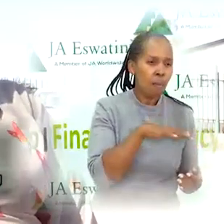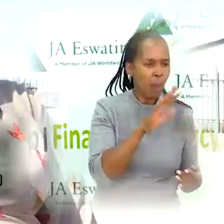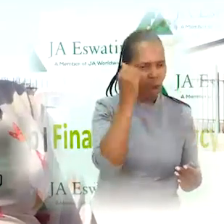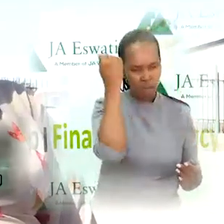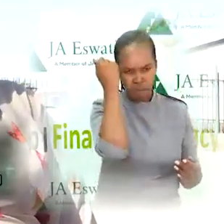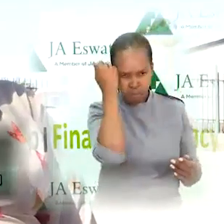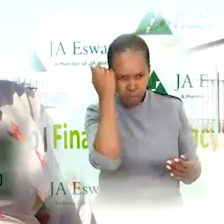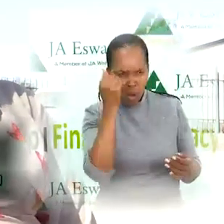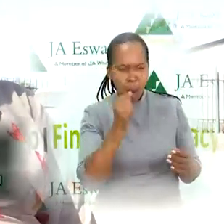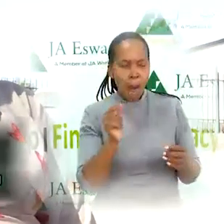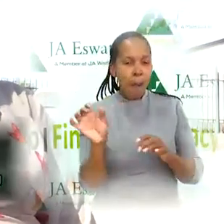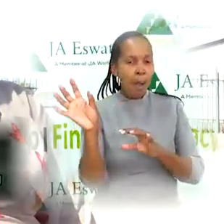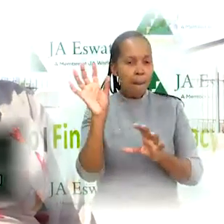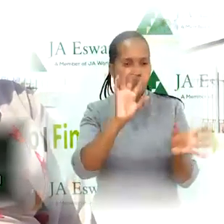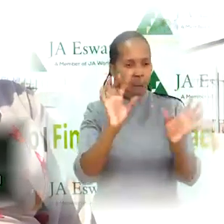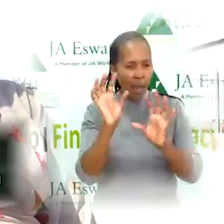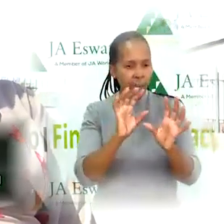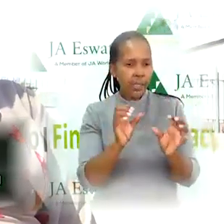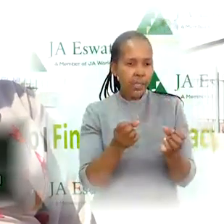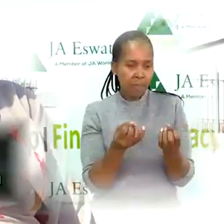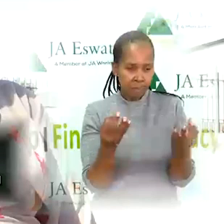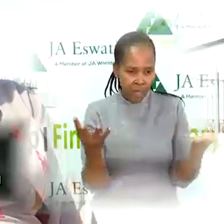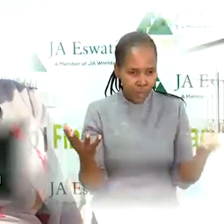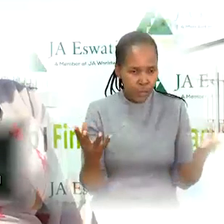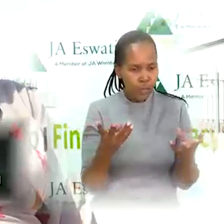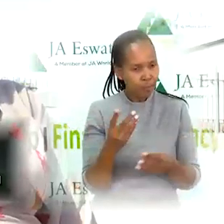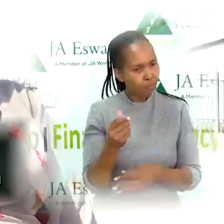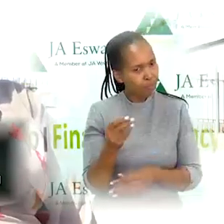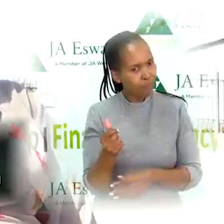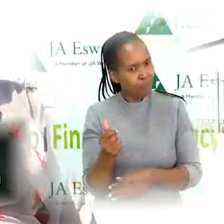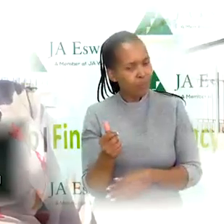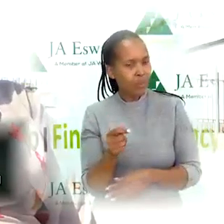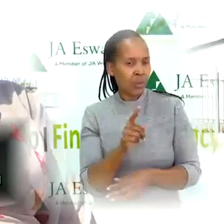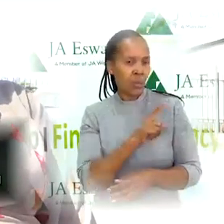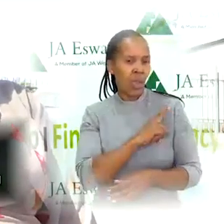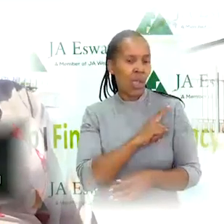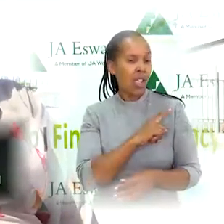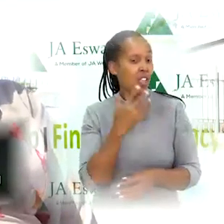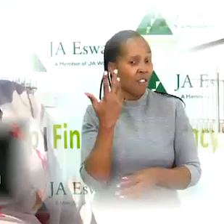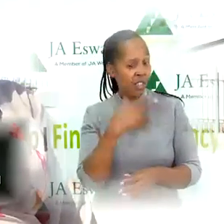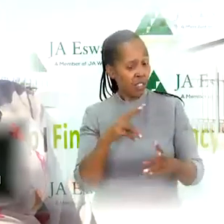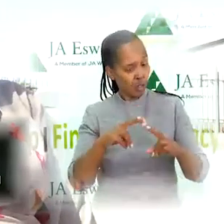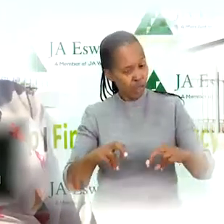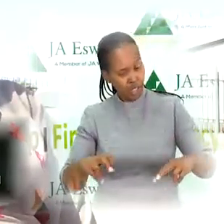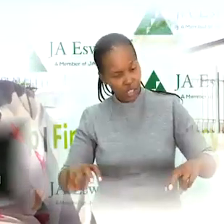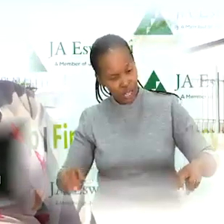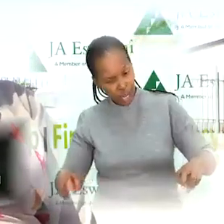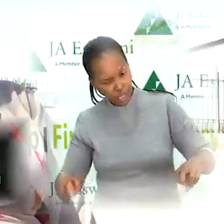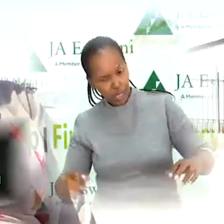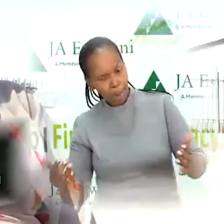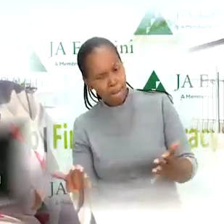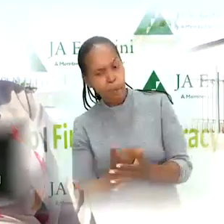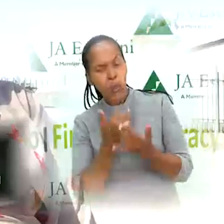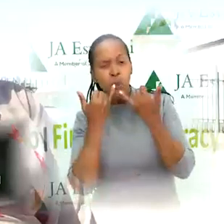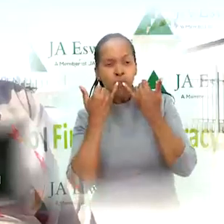emakethe. Tonke letinto labatendako batenda ngoba sebathethe licwaningo thite lolukhulumisa tona tingonde ukuthi le product yabo iyini